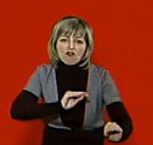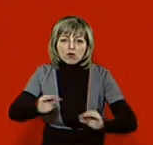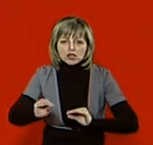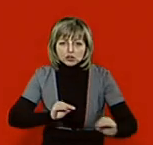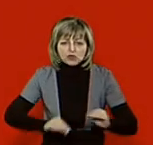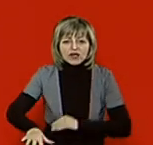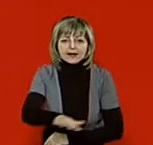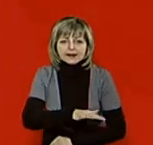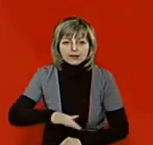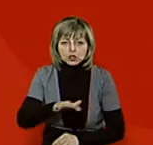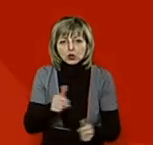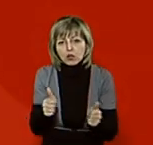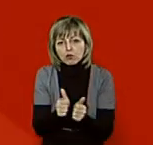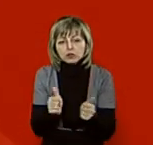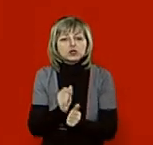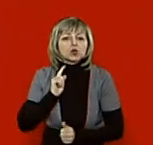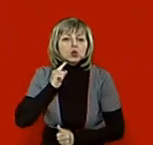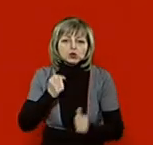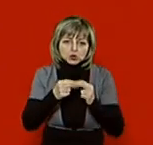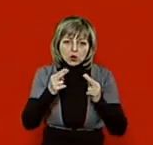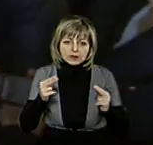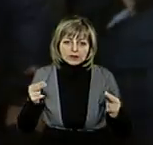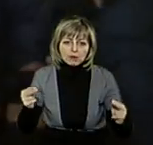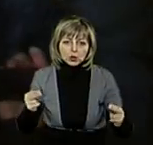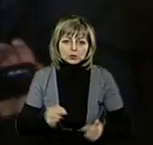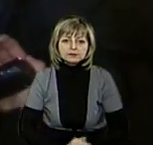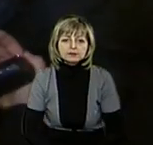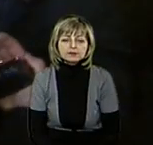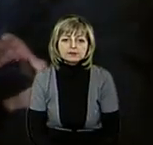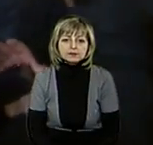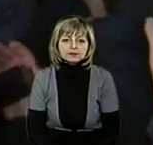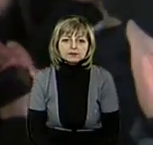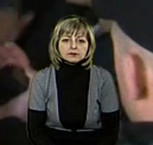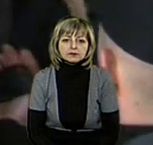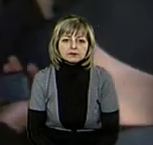спорядкування території поблизу Луцького замку.